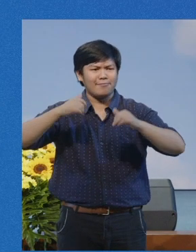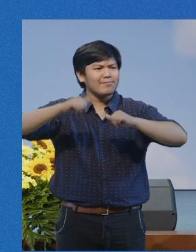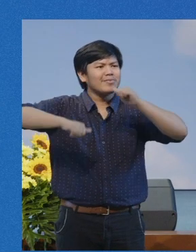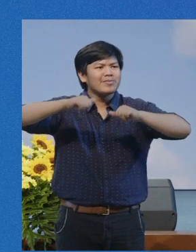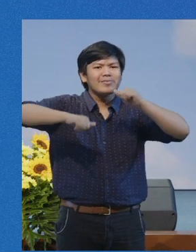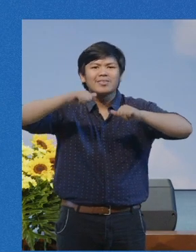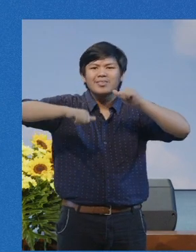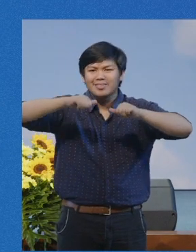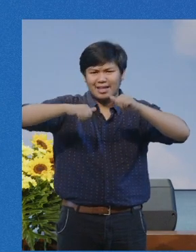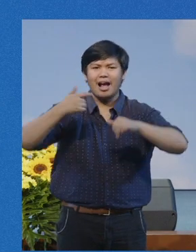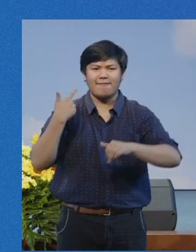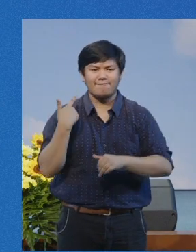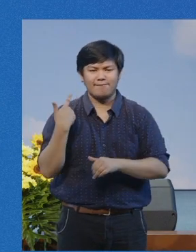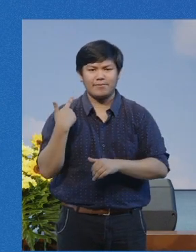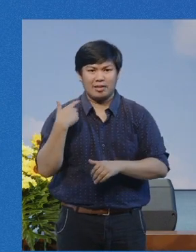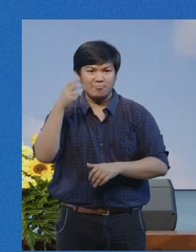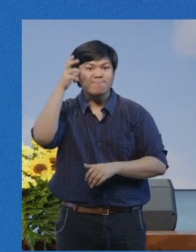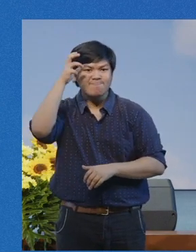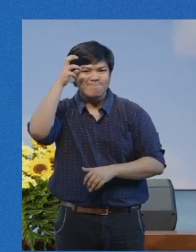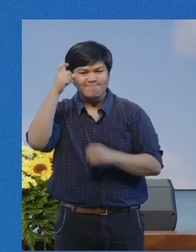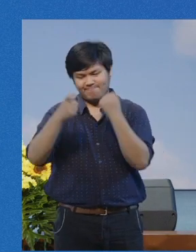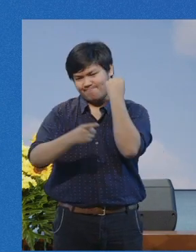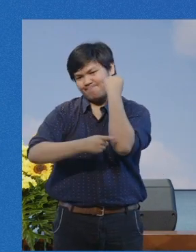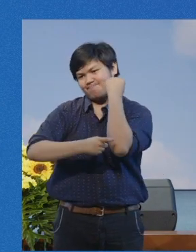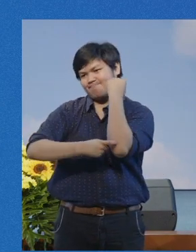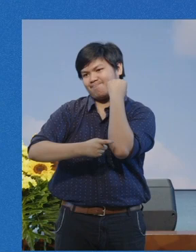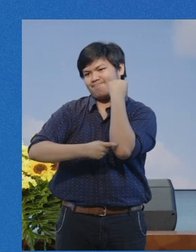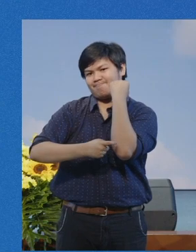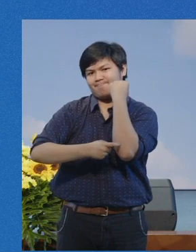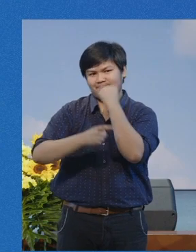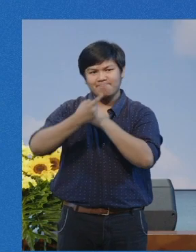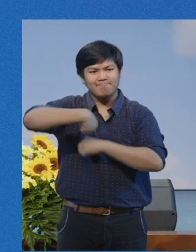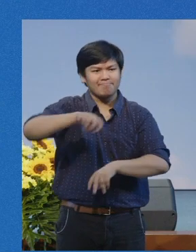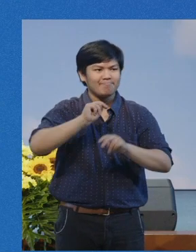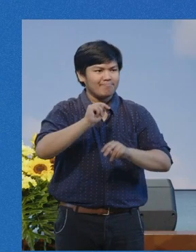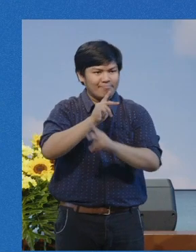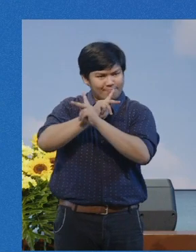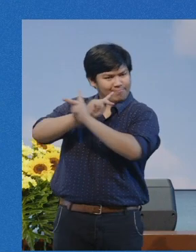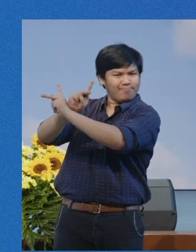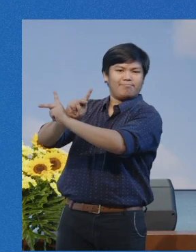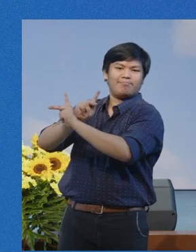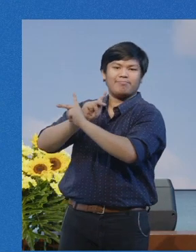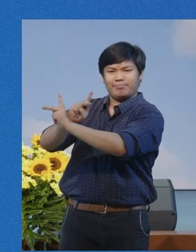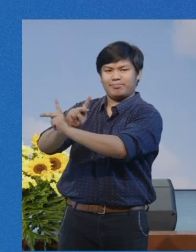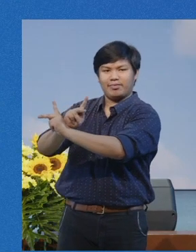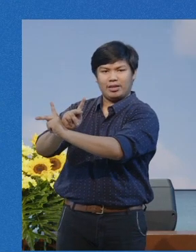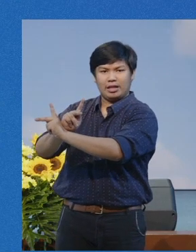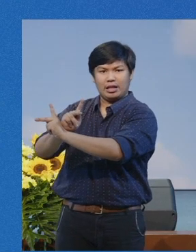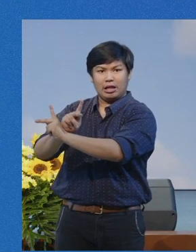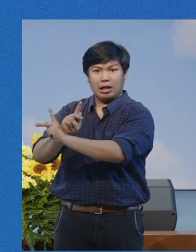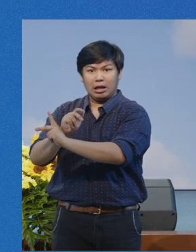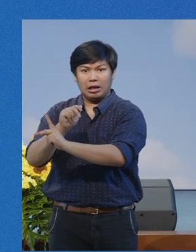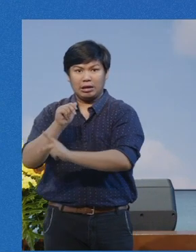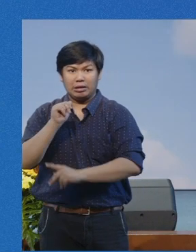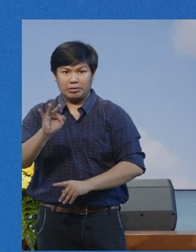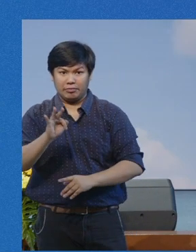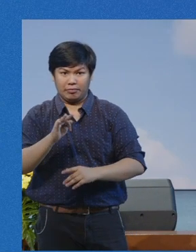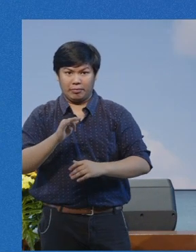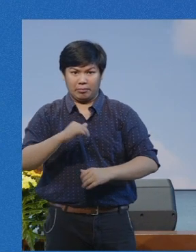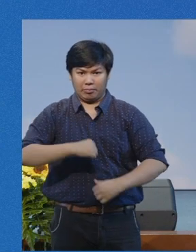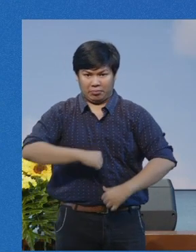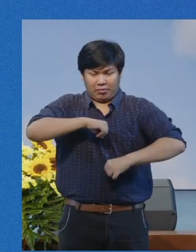yan? Gawain po ng demonyo yan. Pagka dinadoubt ninyo na kayo ay iligtas, gawain po niya